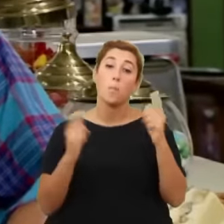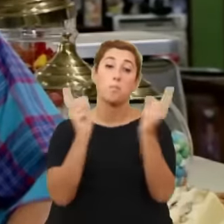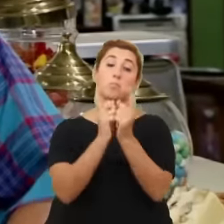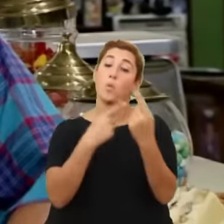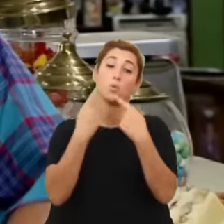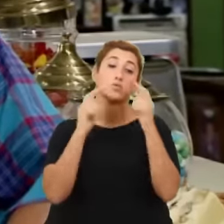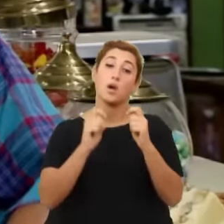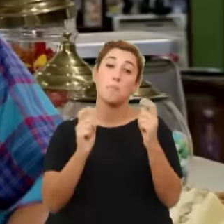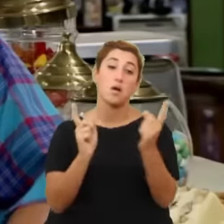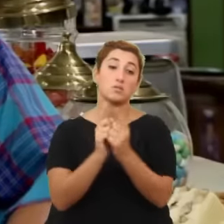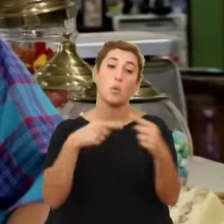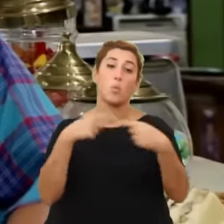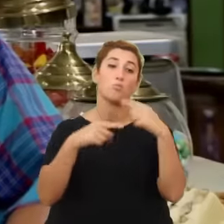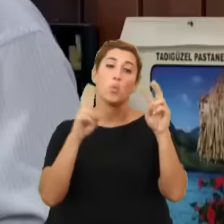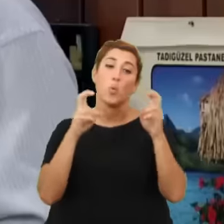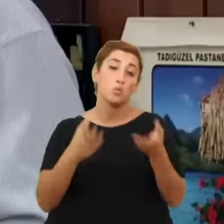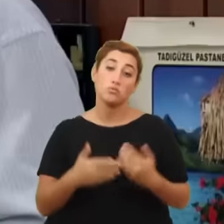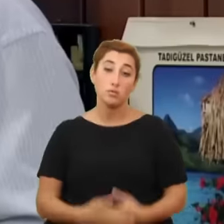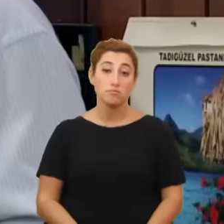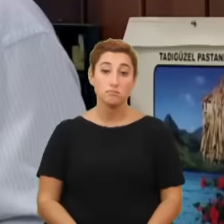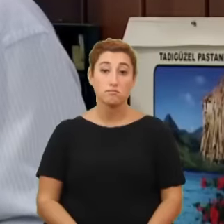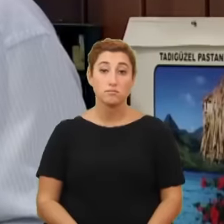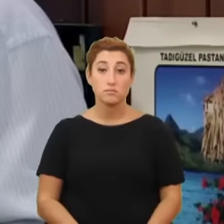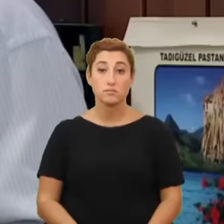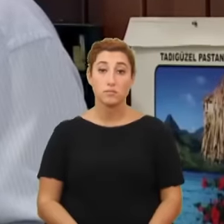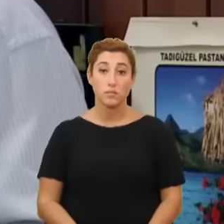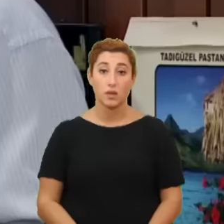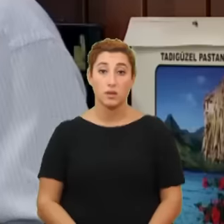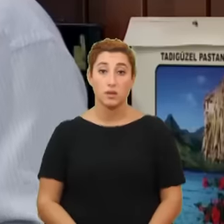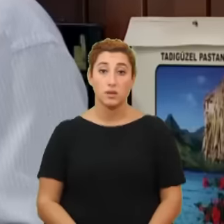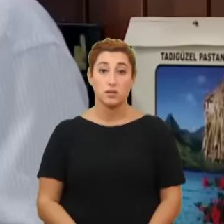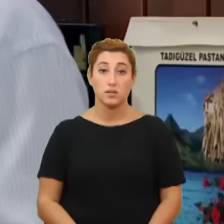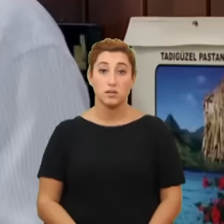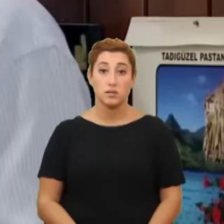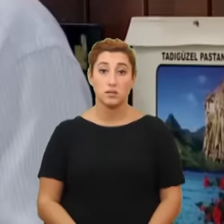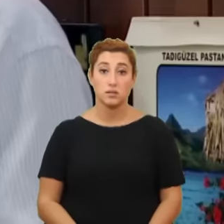halledersiniz siz aranızdaki meseleyi. Ha.